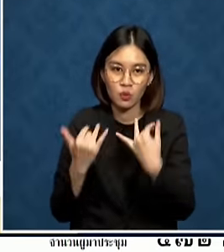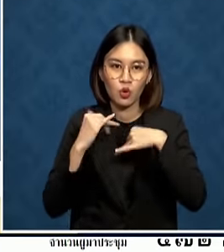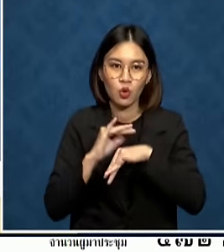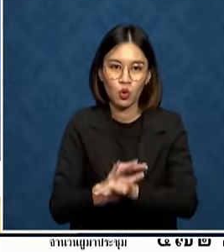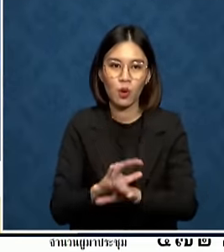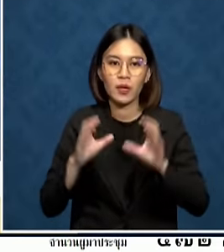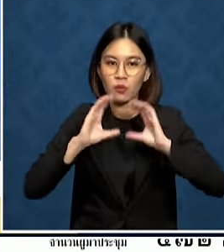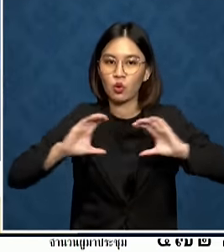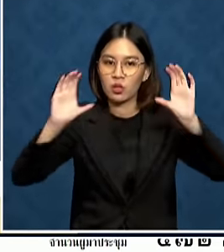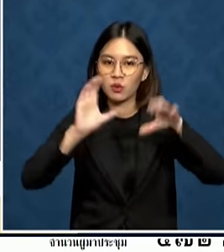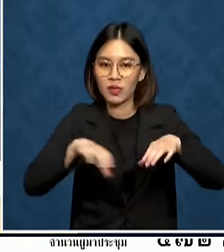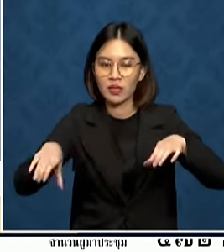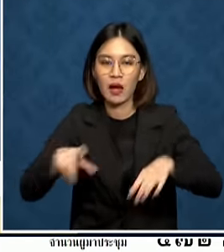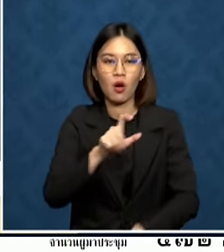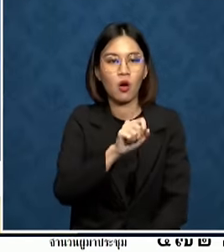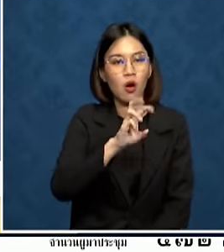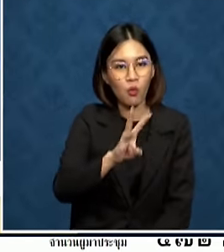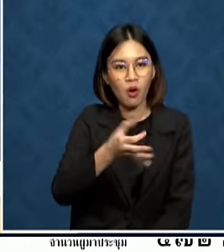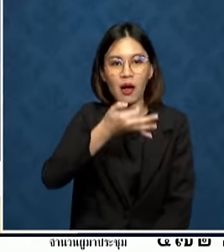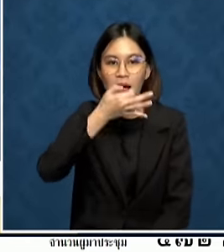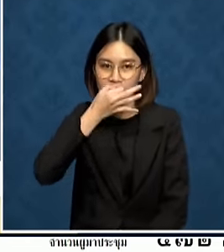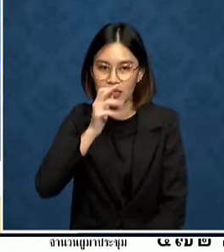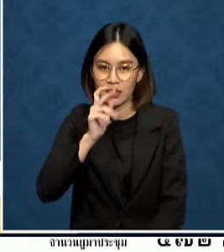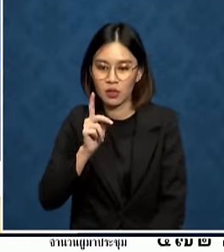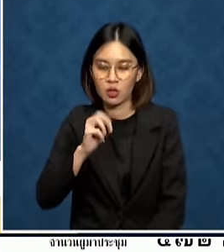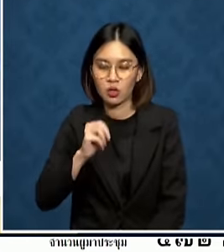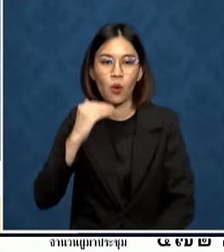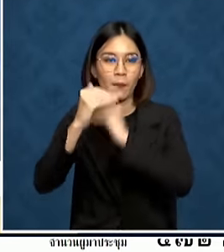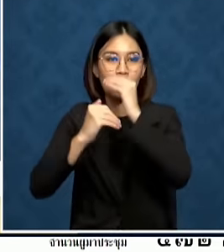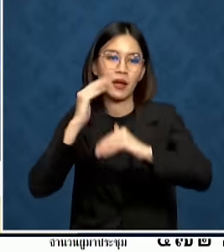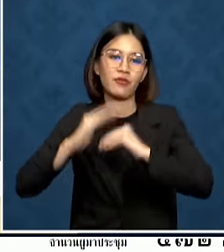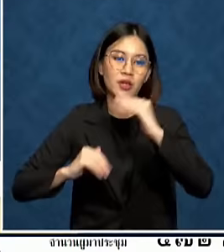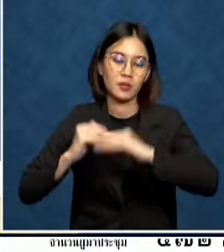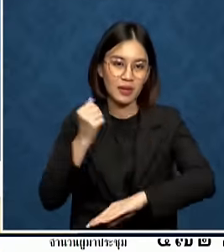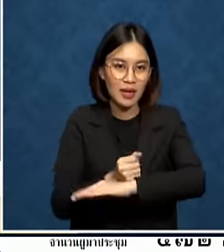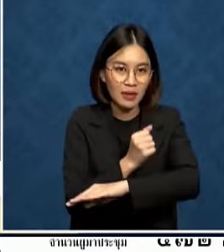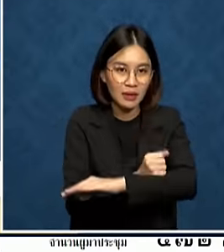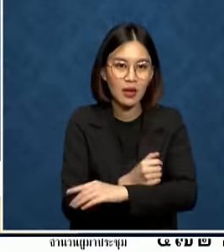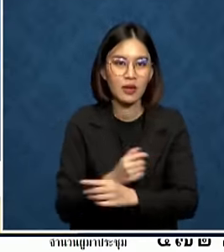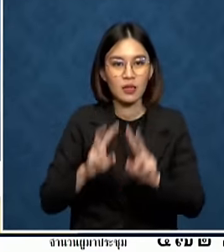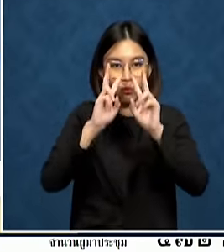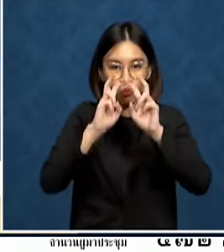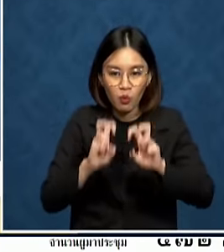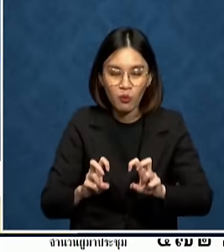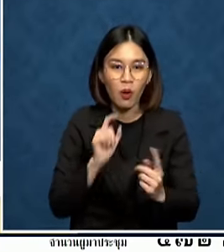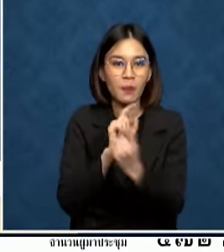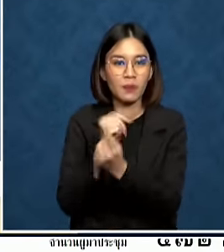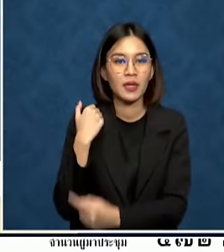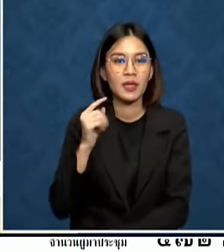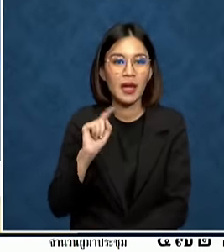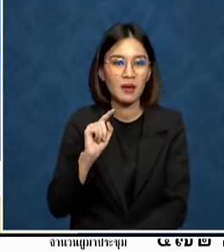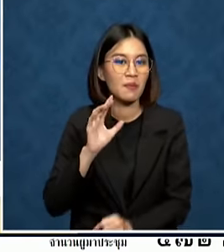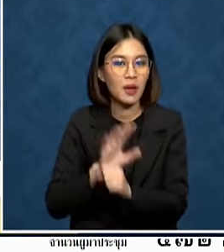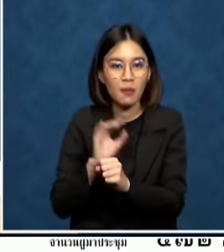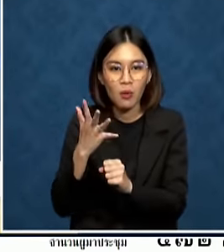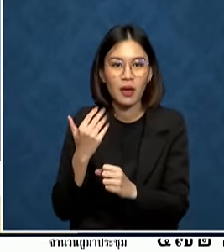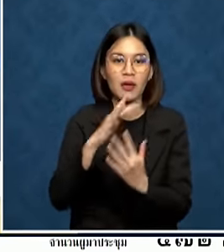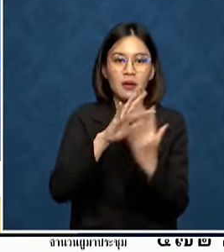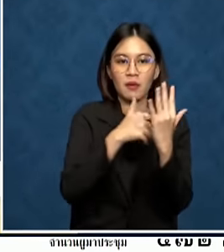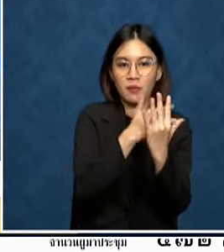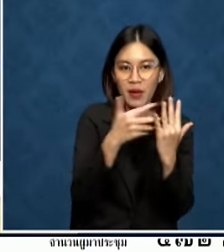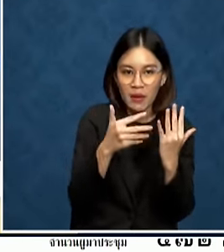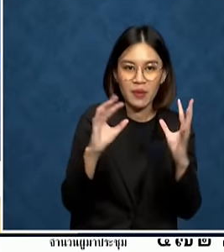ราชการทั้งอวอาชีวะกรมพัฒนาฝีมือแรงงานสิ่งที่ค้นพบคือวันนี้เราขาดอะไรบ้างเราขาดแผน